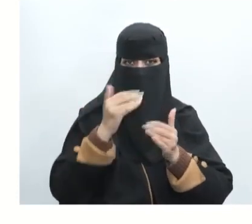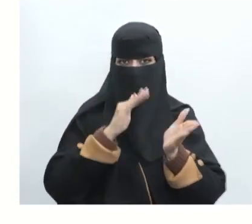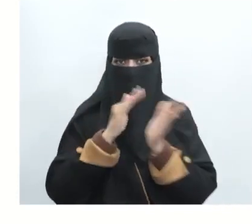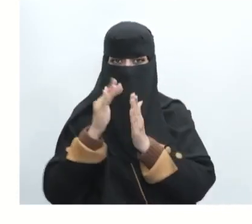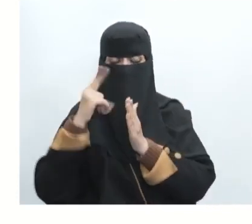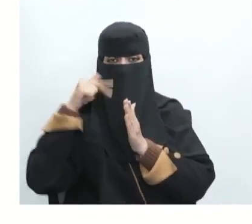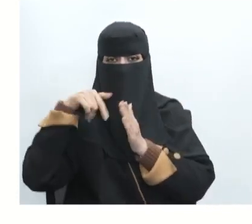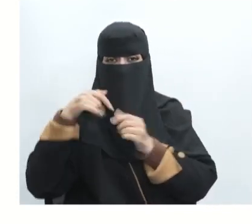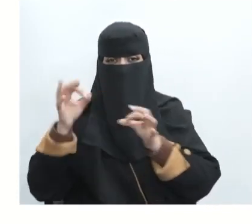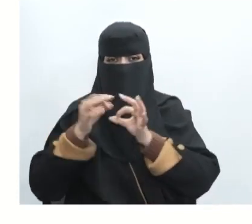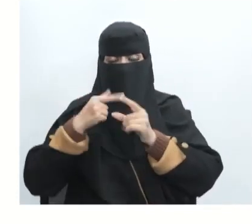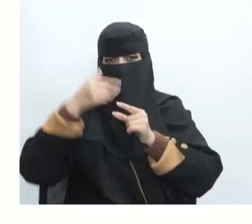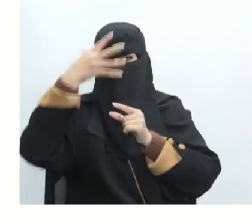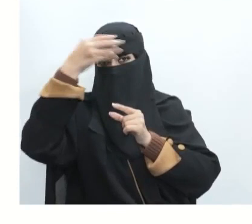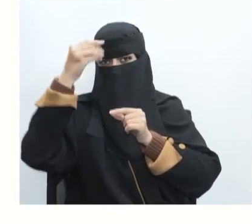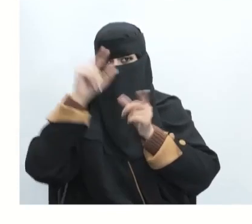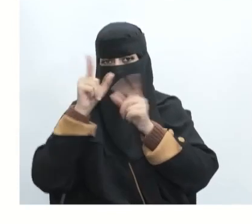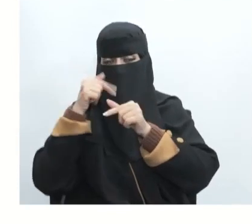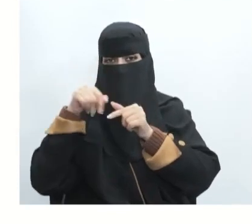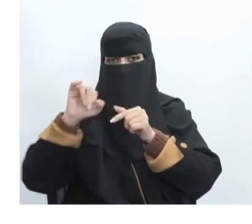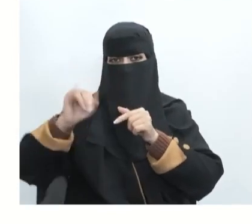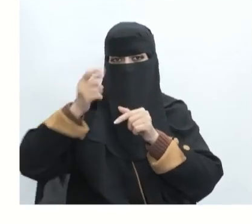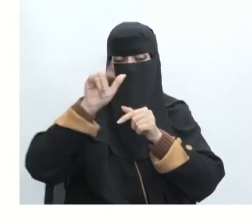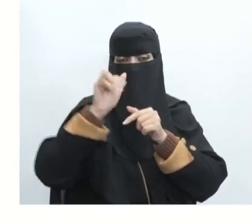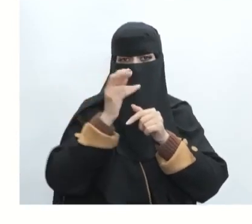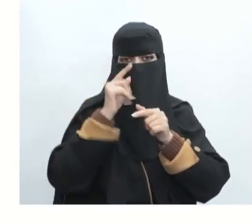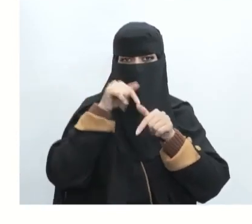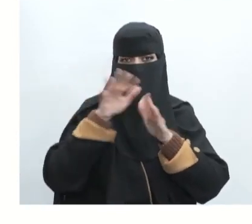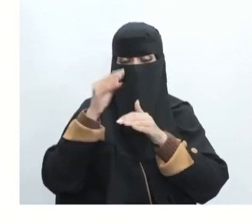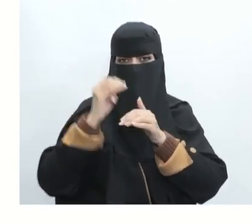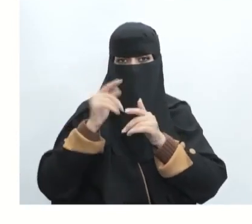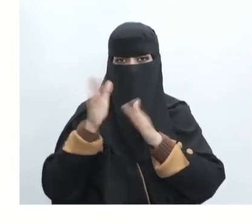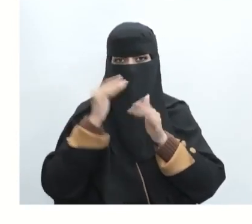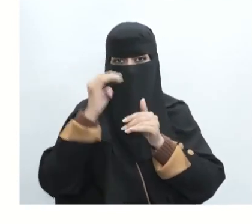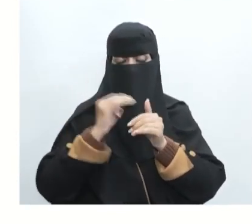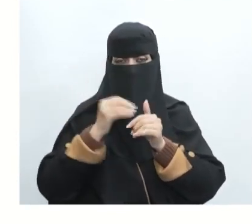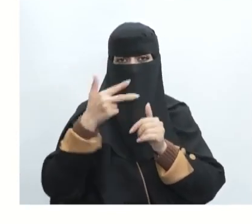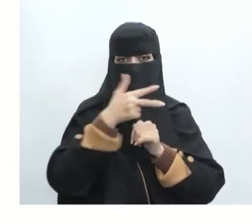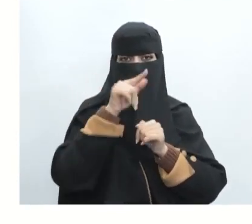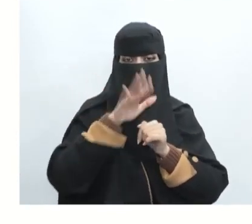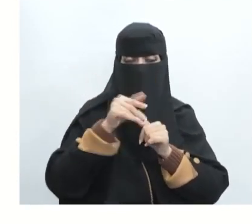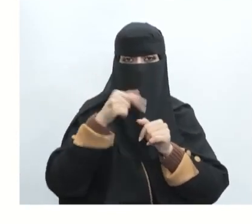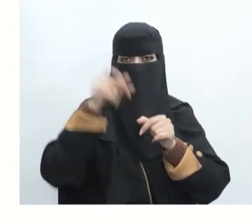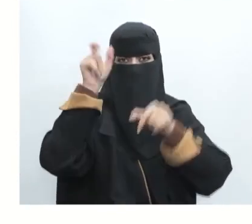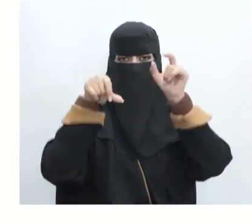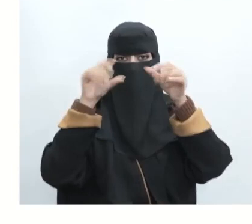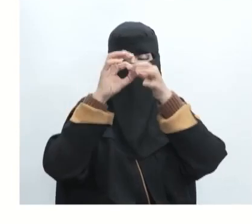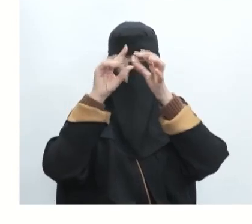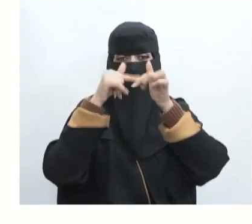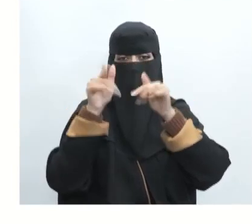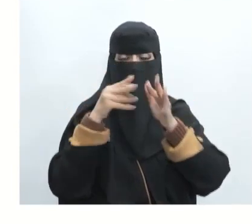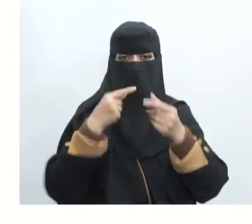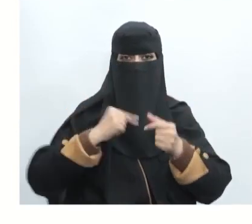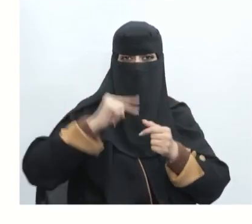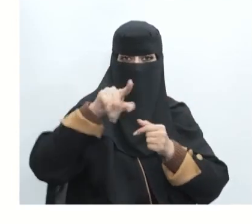تقريبا الى الشرق من ماليزيا او جنوب عفوا جنوب غرب ماليزيا اذا ابناء وبنات الطلاب